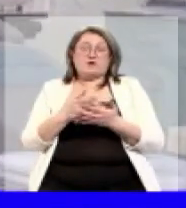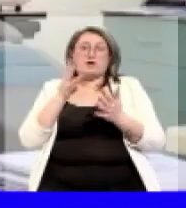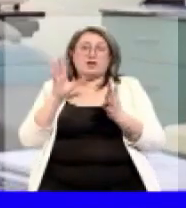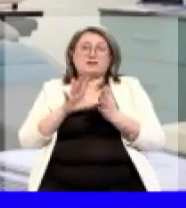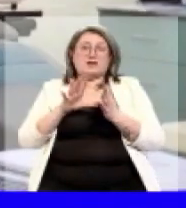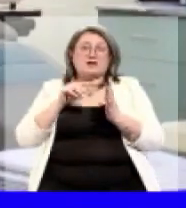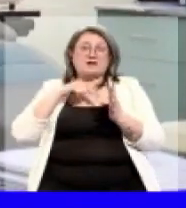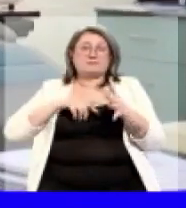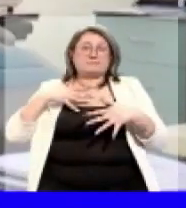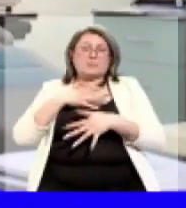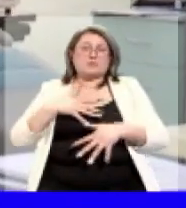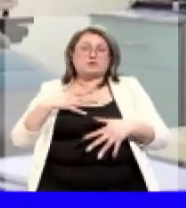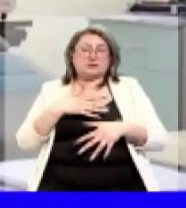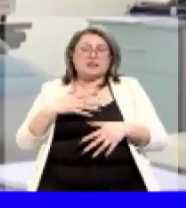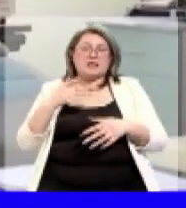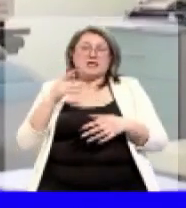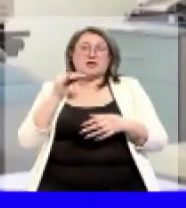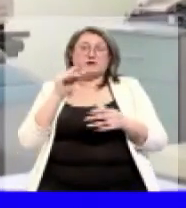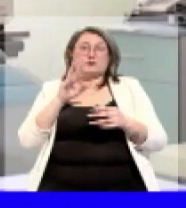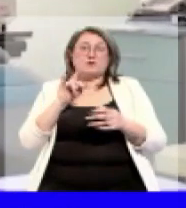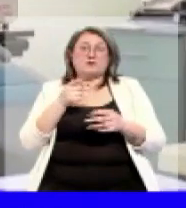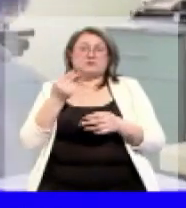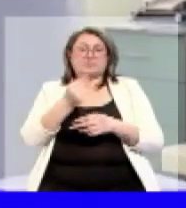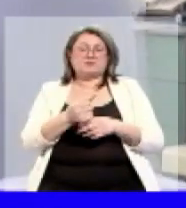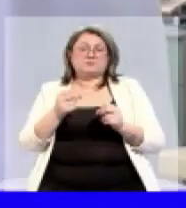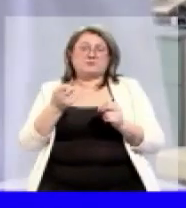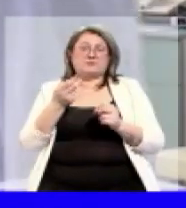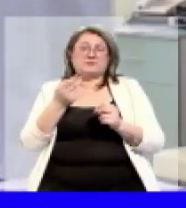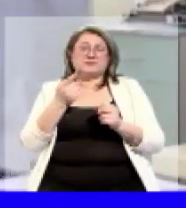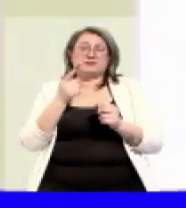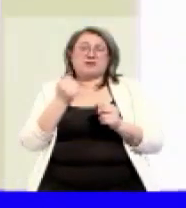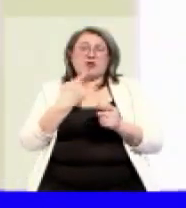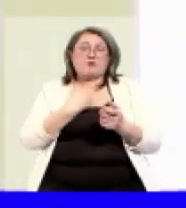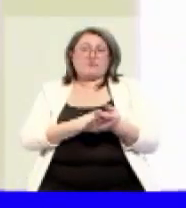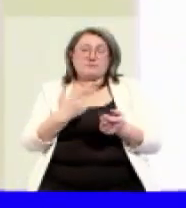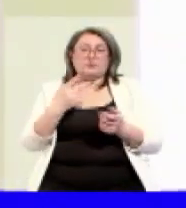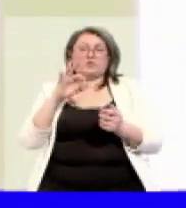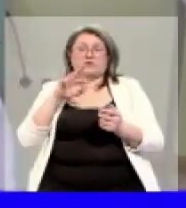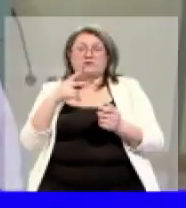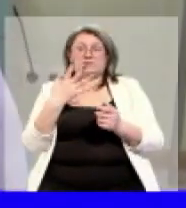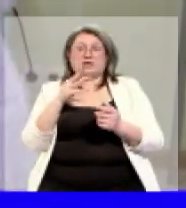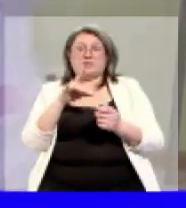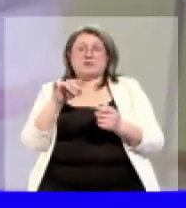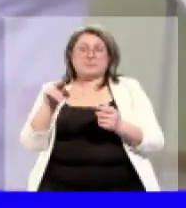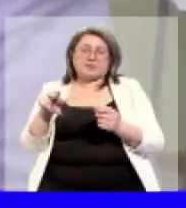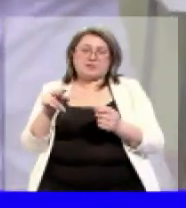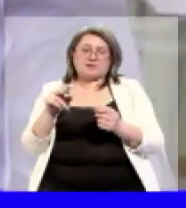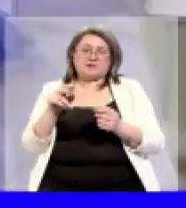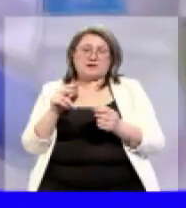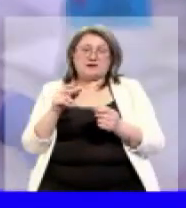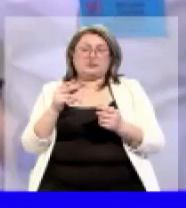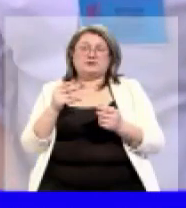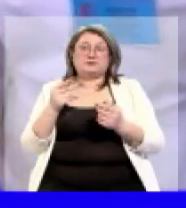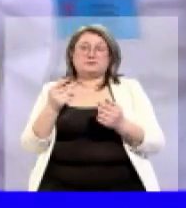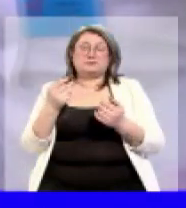арнайы төлем 0,125 айлық есептік көрсеткіш төленеді. Сенатордың пайымынша, бұл сома адам ағзасындағы микроэлементтер